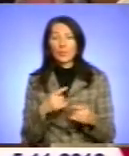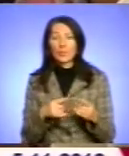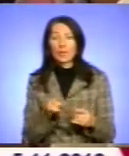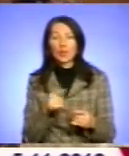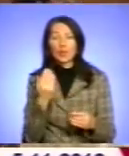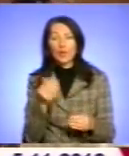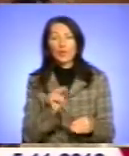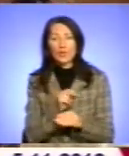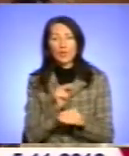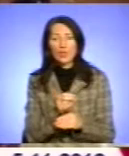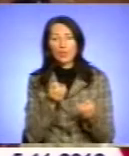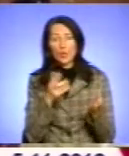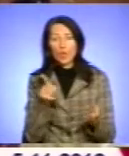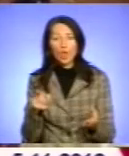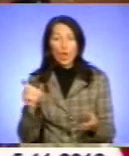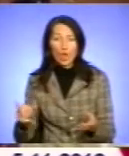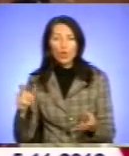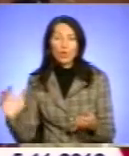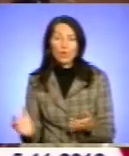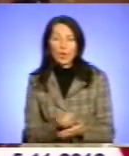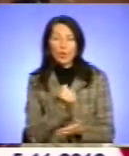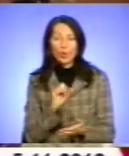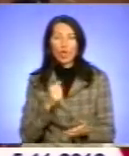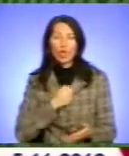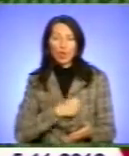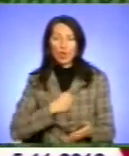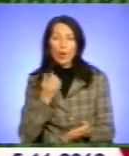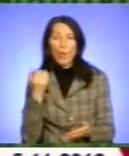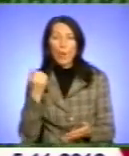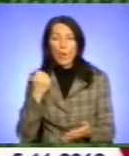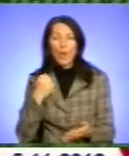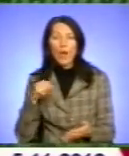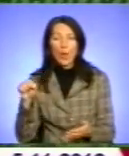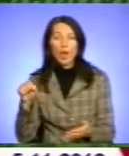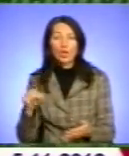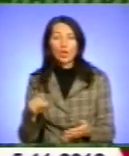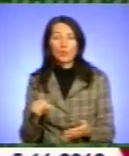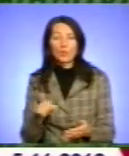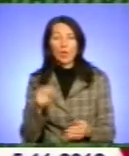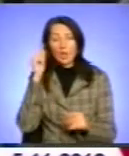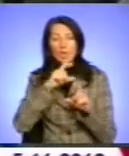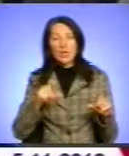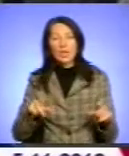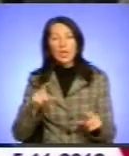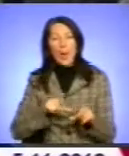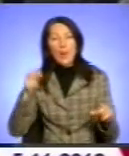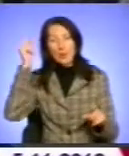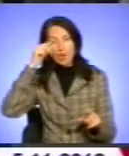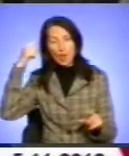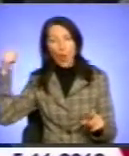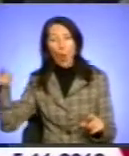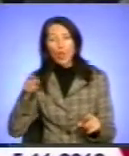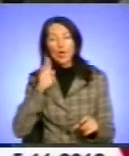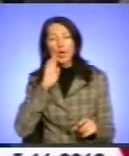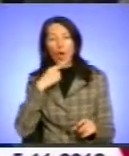Гроші. Ті люди виграють і зло перемагає. Шкільний психолог Надія Проць зазначає, за тим, які мультфільми